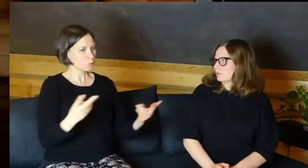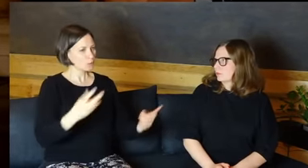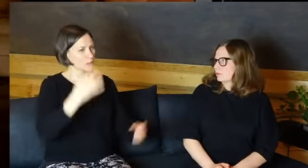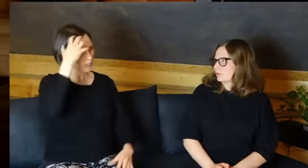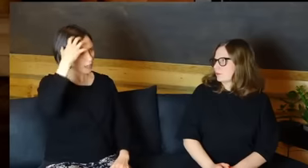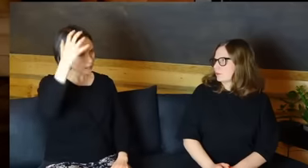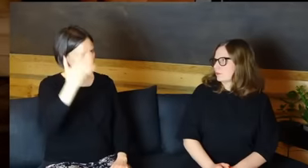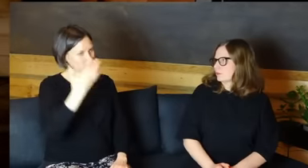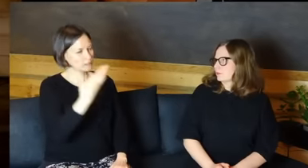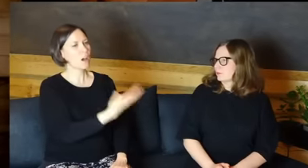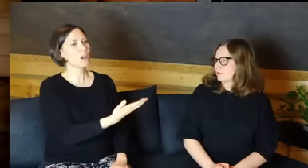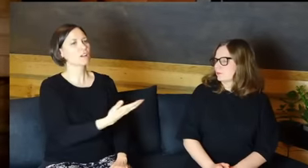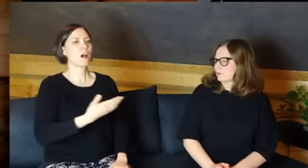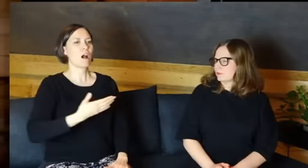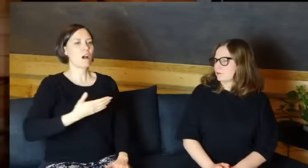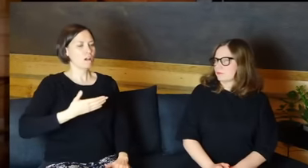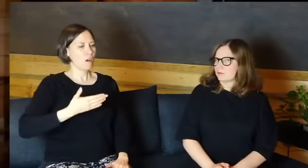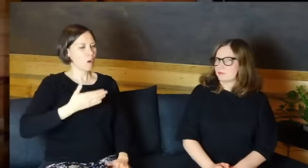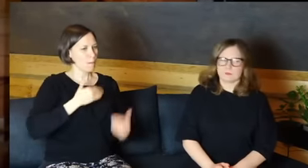keisari saa vastata